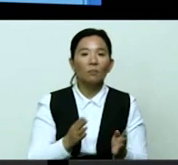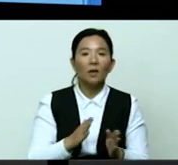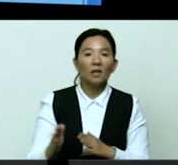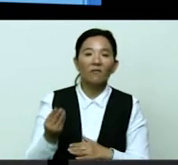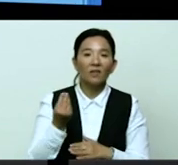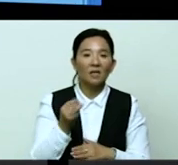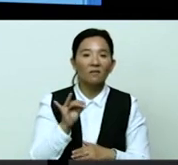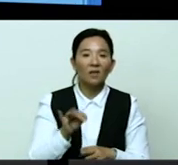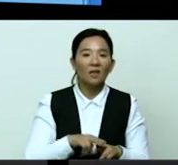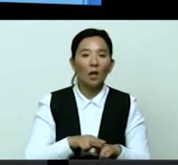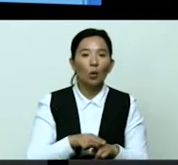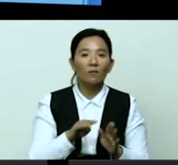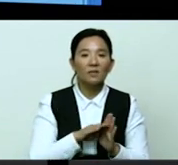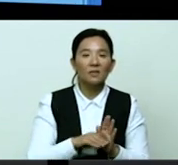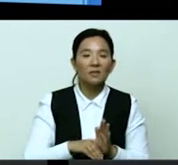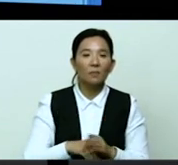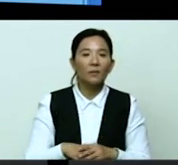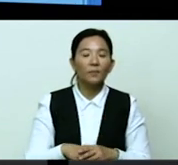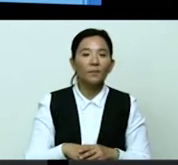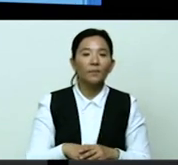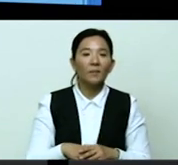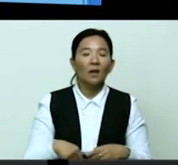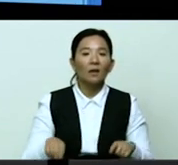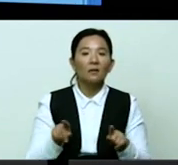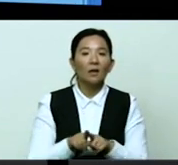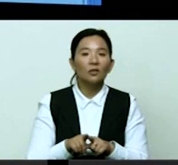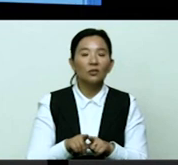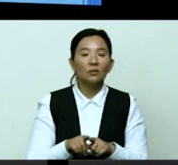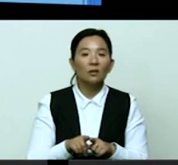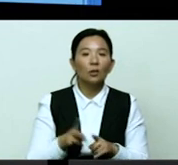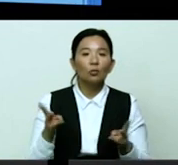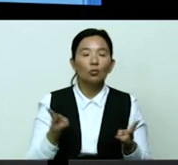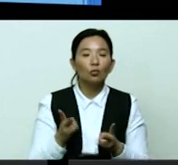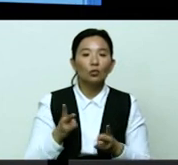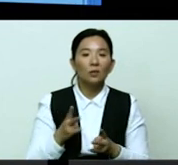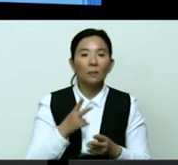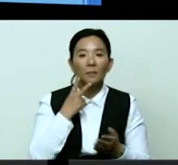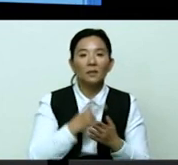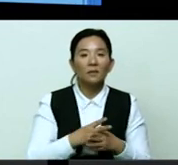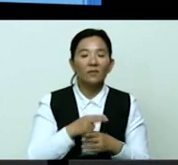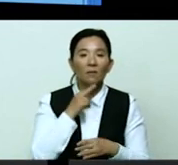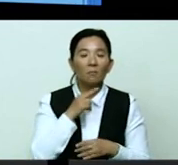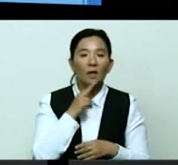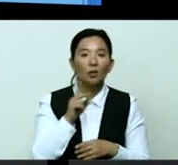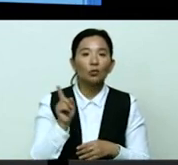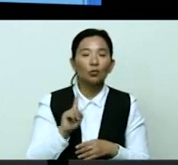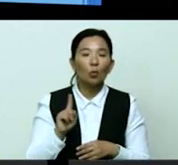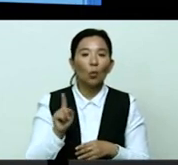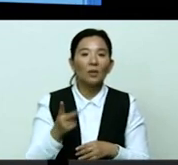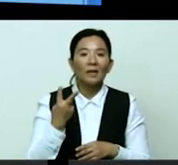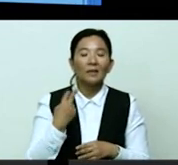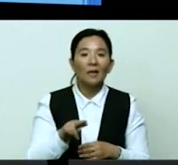финансовой и налоговой системах. Также, значит, нужно обратить внимание, что он